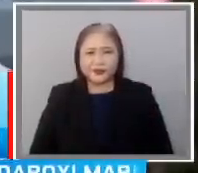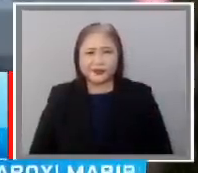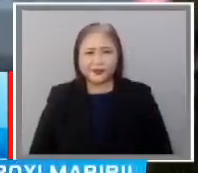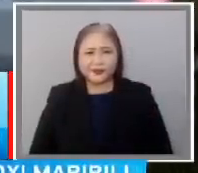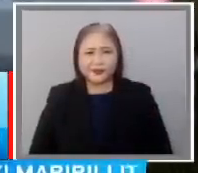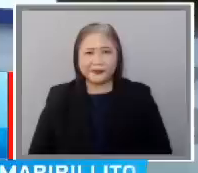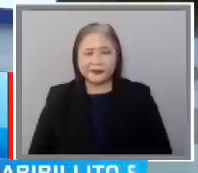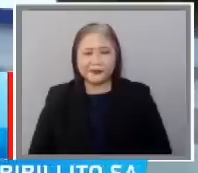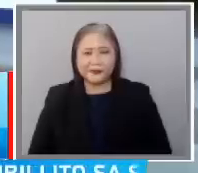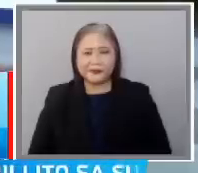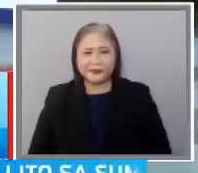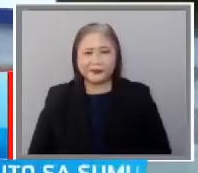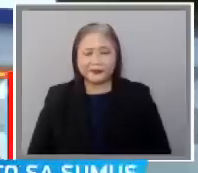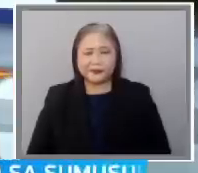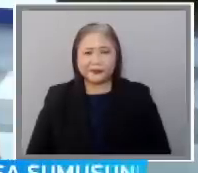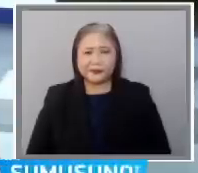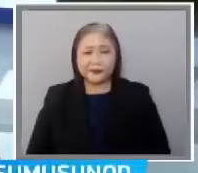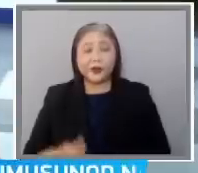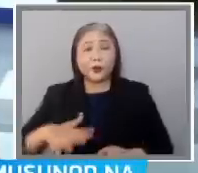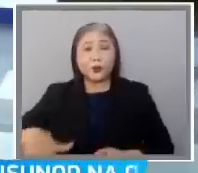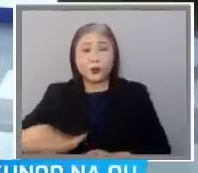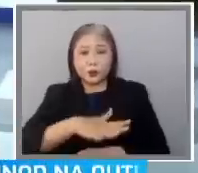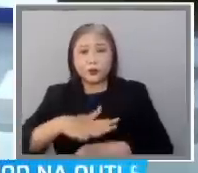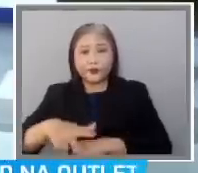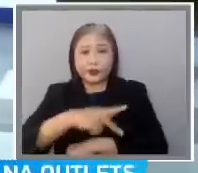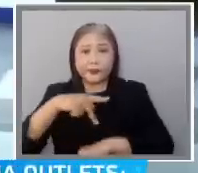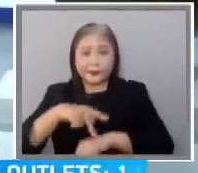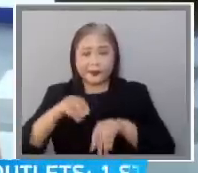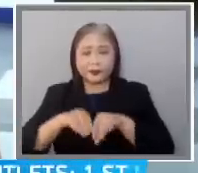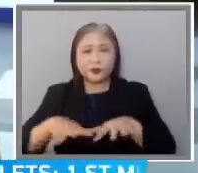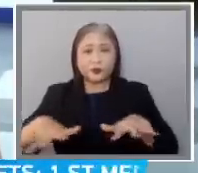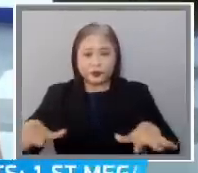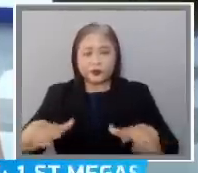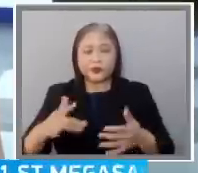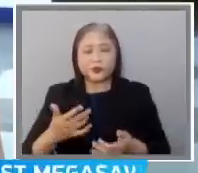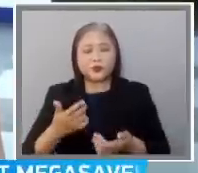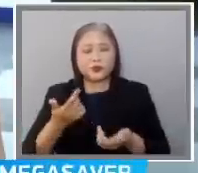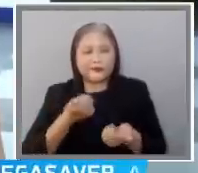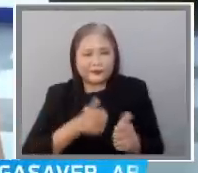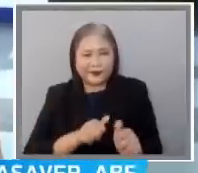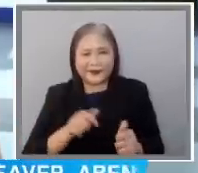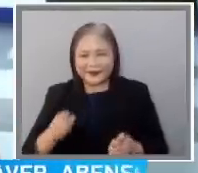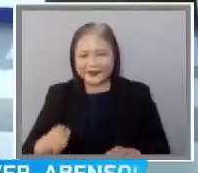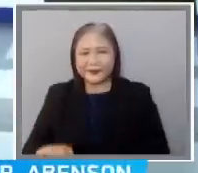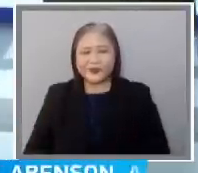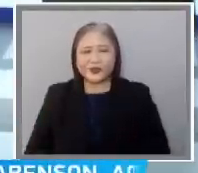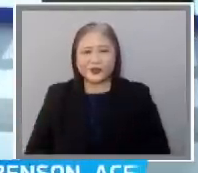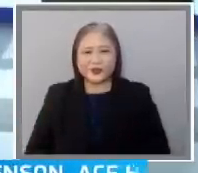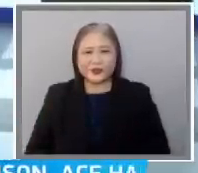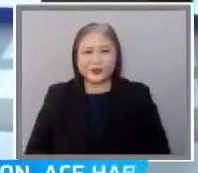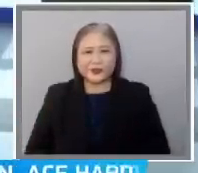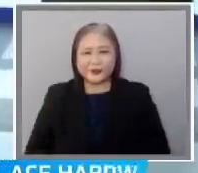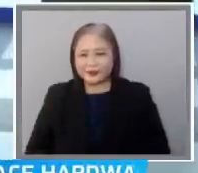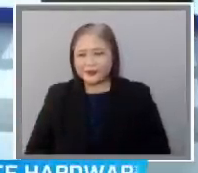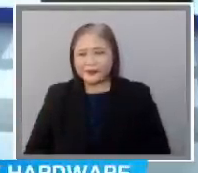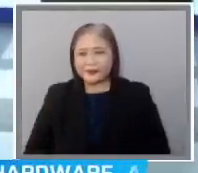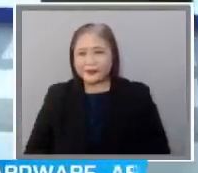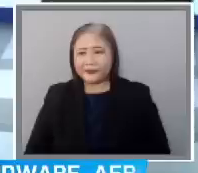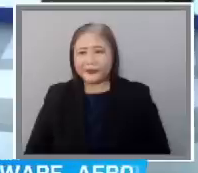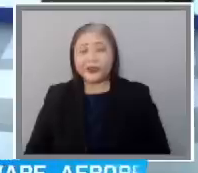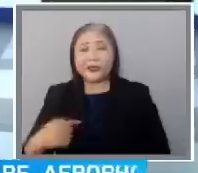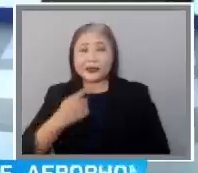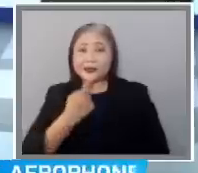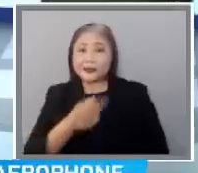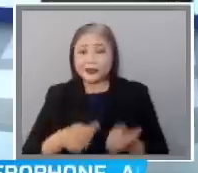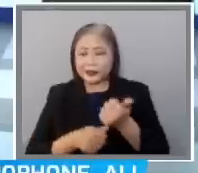Connie, nationwide ang magiging rollout sa susunod na linggo at ang sabi nga nitong Assistant Secretary Tugade